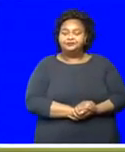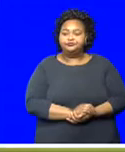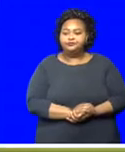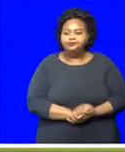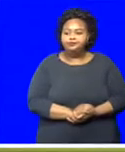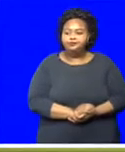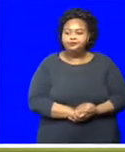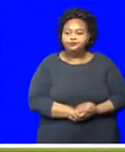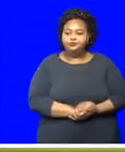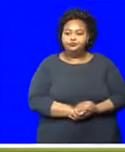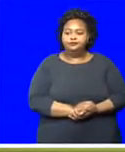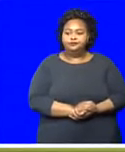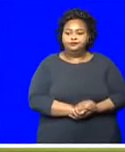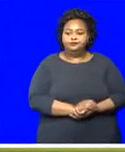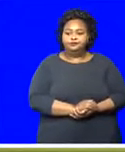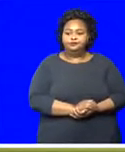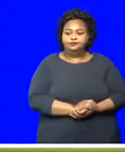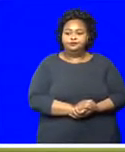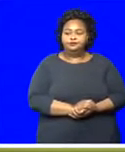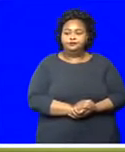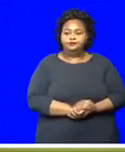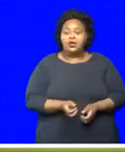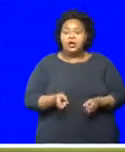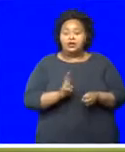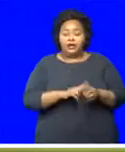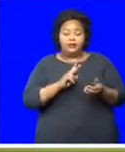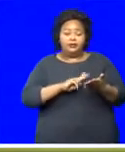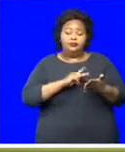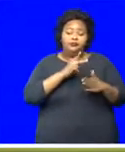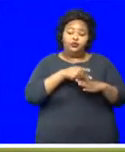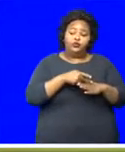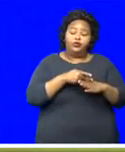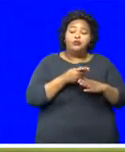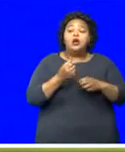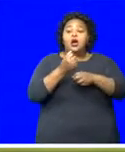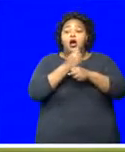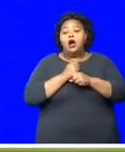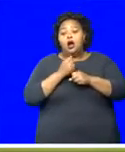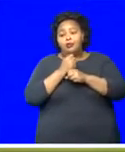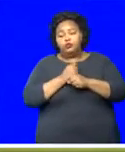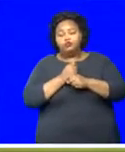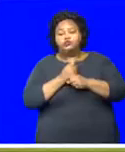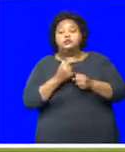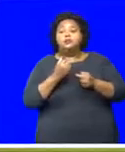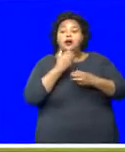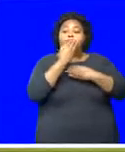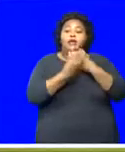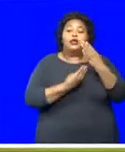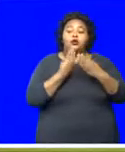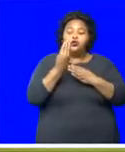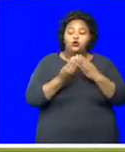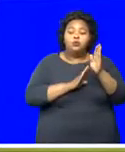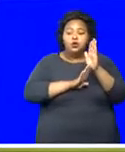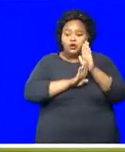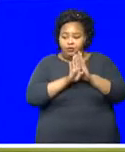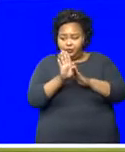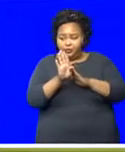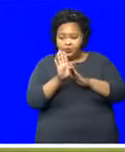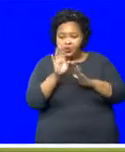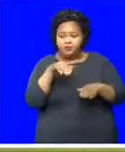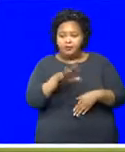loku-industrialize ama-economies akhona, kusho ukuthi kokucala sifuna ukuthi